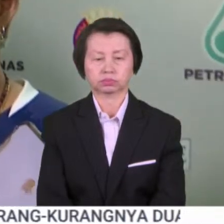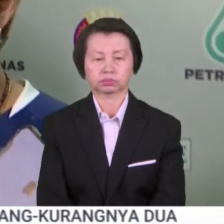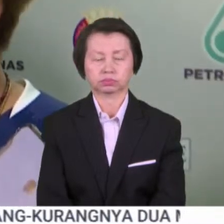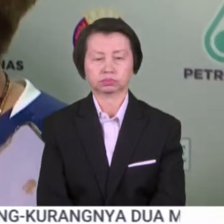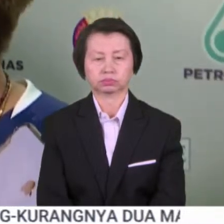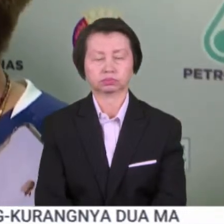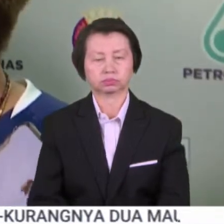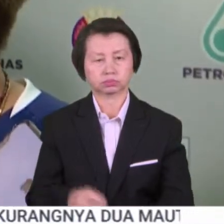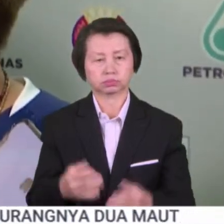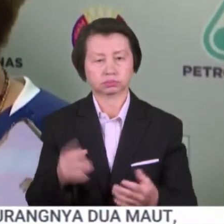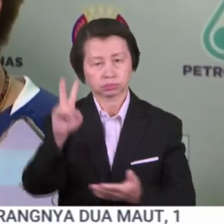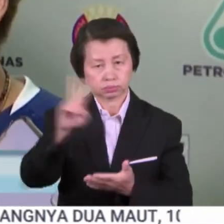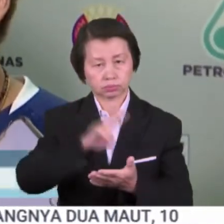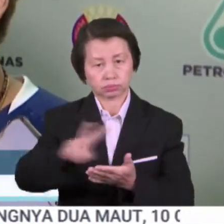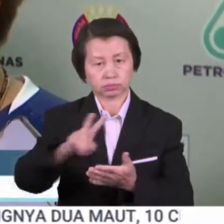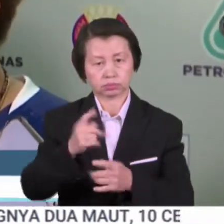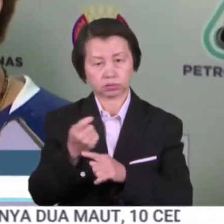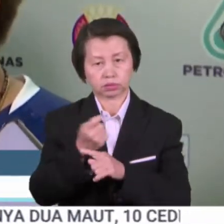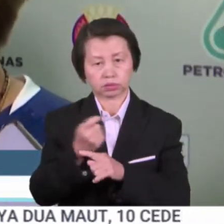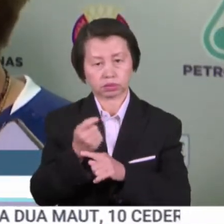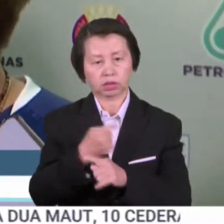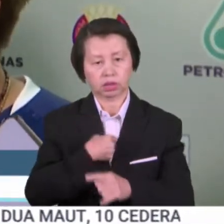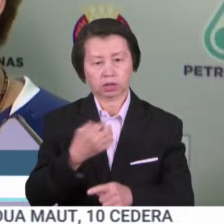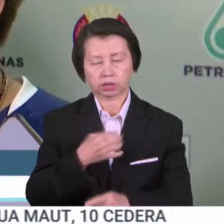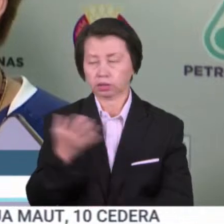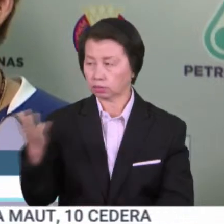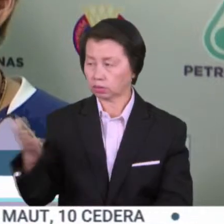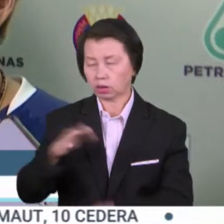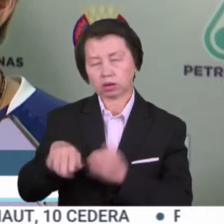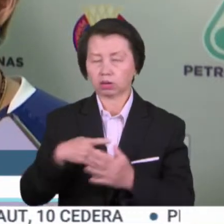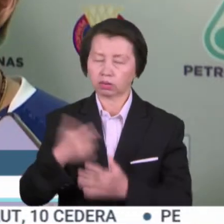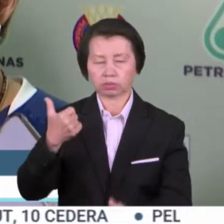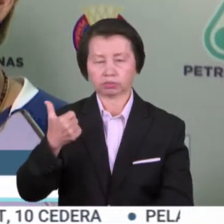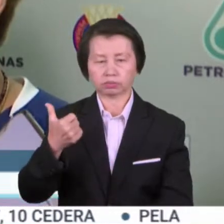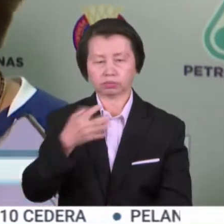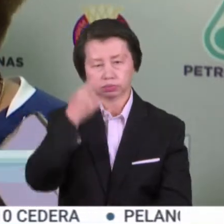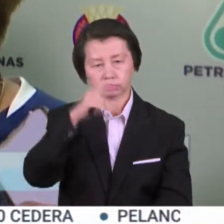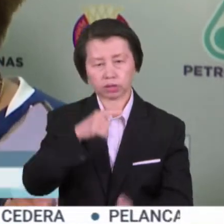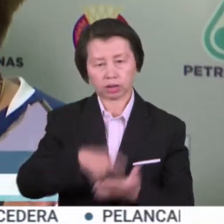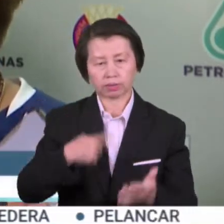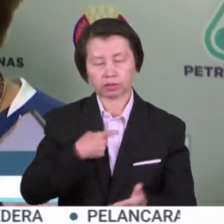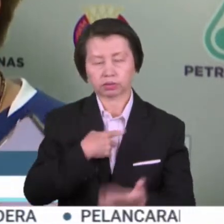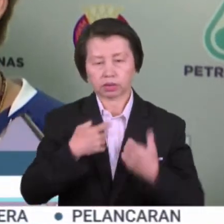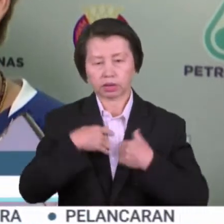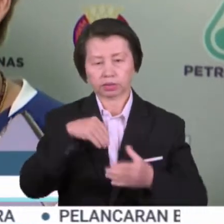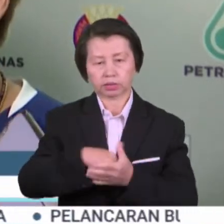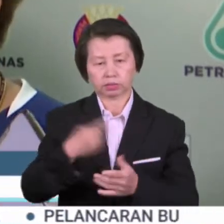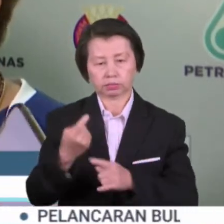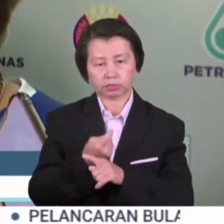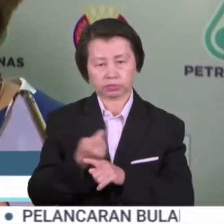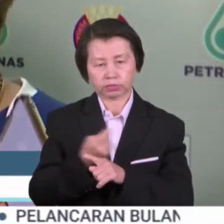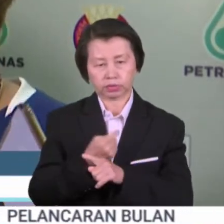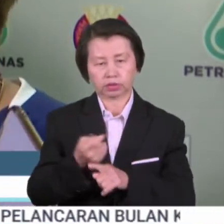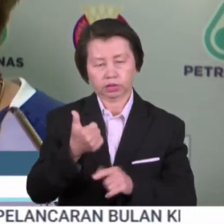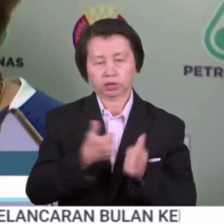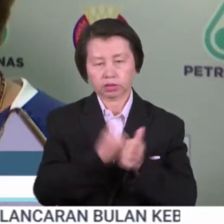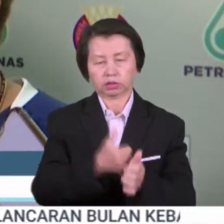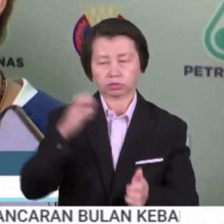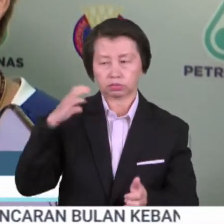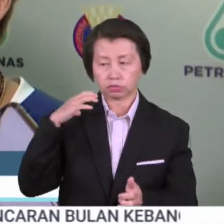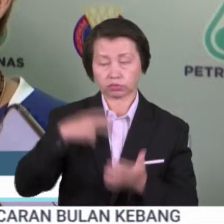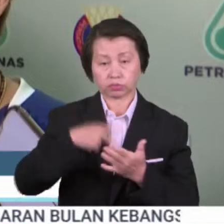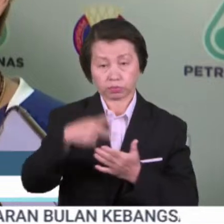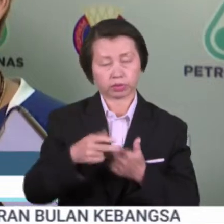sepanjang masa du Minggu training saya Rang apa yang kita ada dalam training ikutach